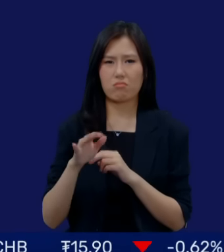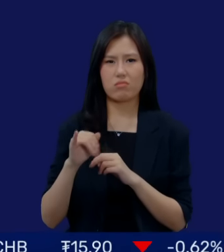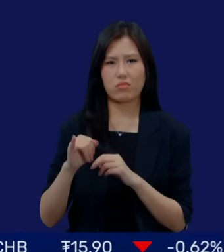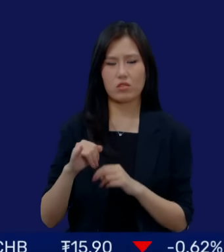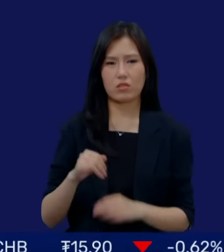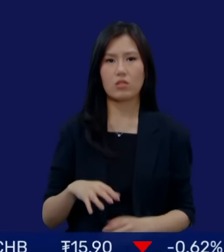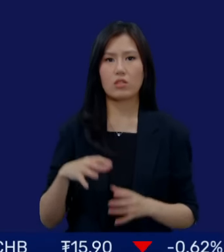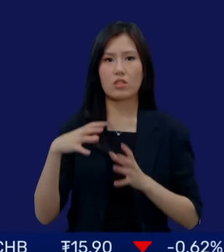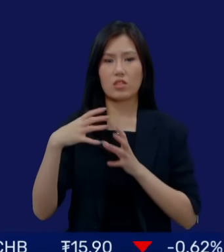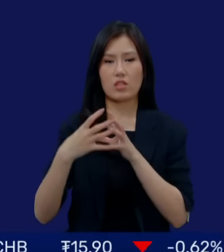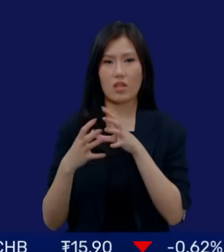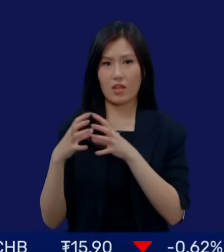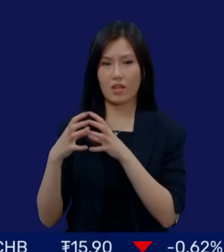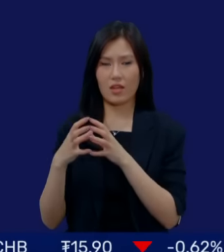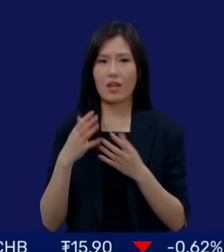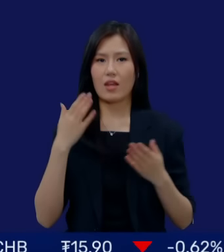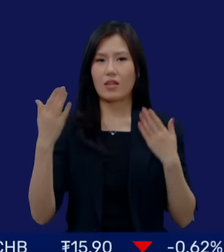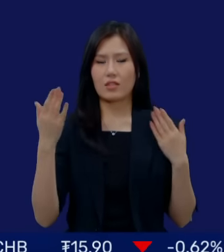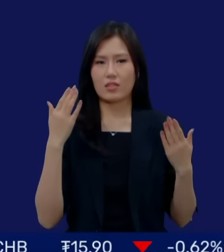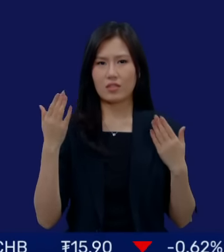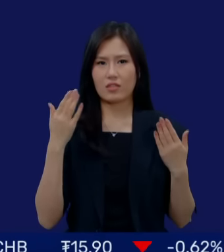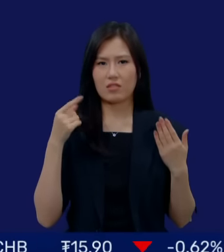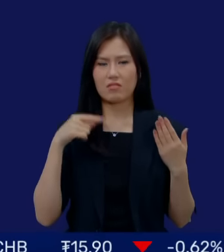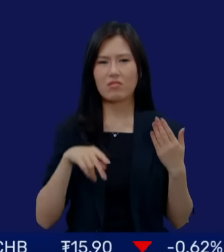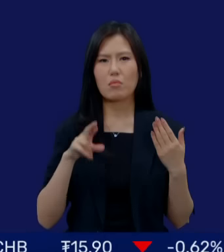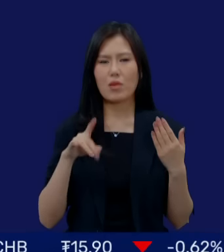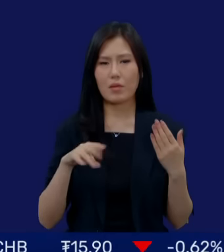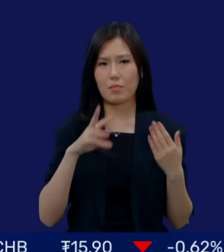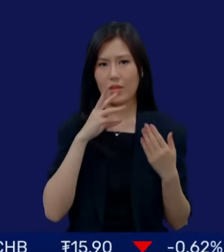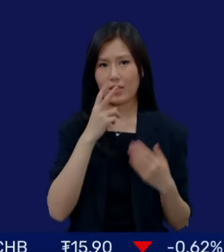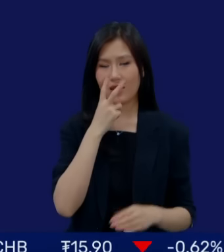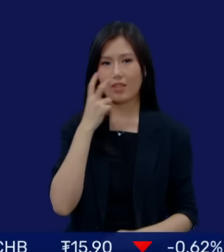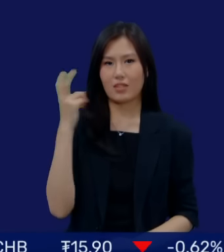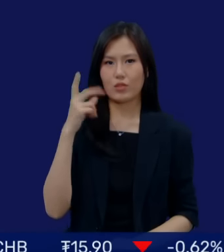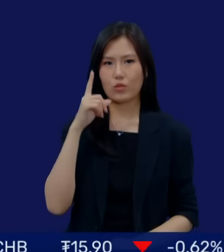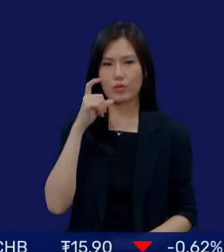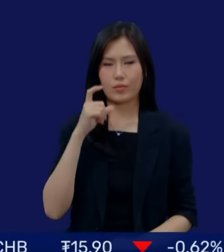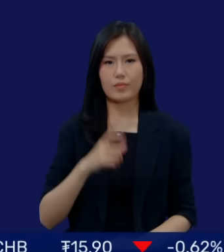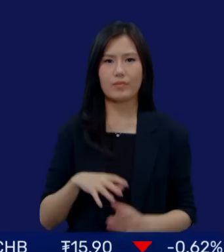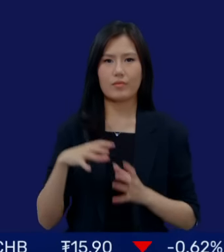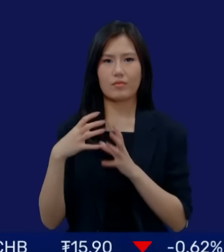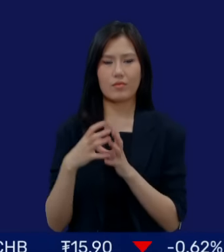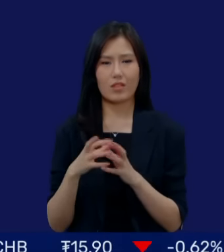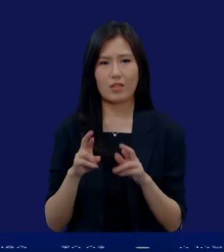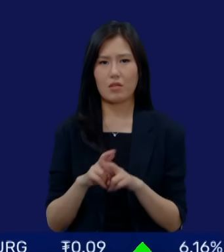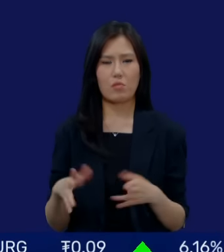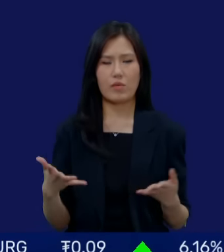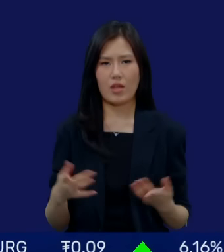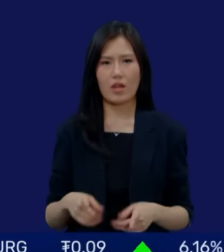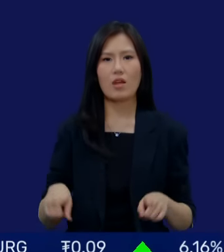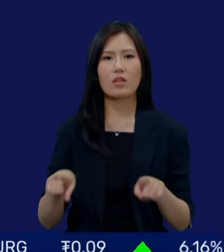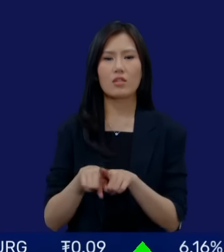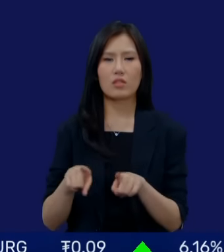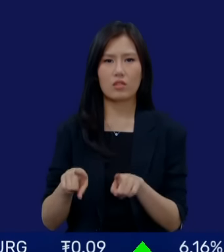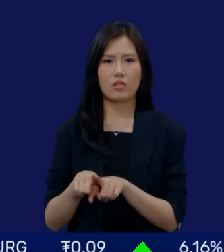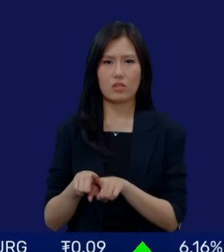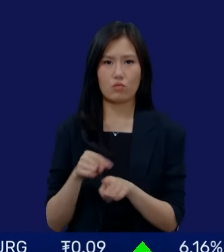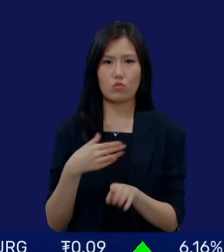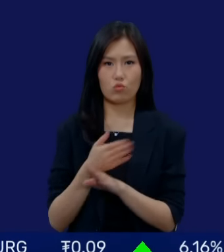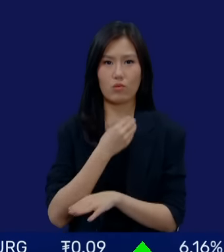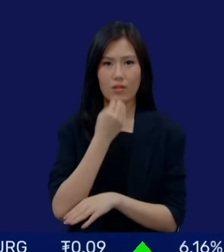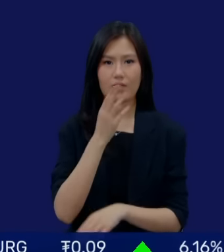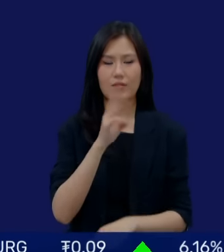энэ үзүүлэлтийг дэлхийн түвшинтэй харьцуулбал яг ямар байгаа талаар мэдээлэл энэ графикт харвал дэлхийд ч мөн ялгаагүй гэдэг бол мөн өмнө нь бол би дурдсан байгаа